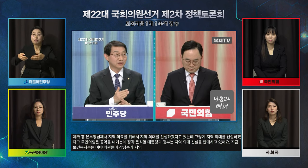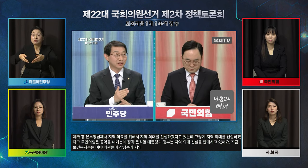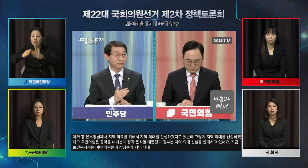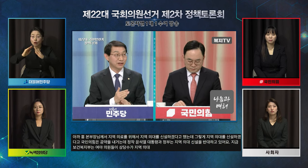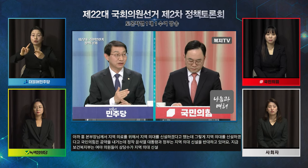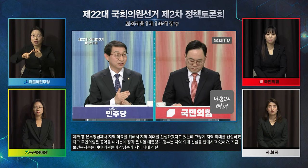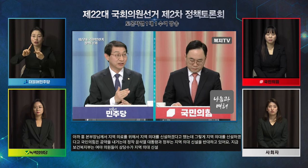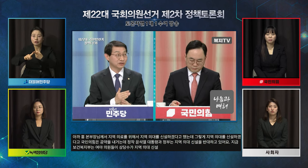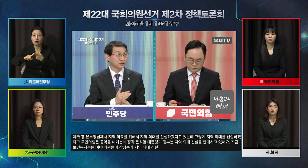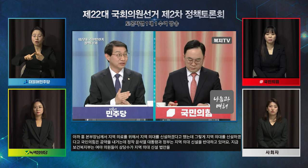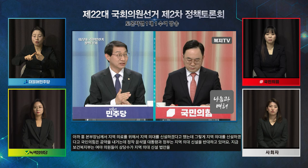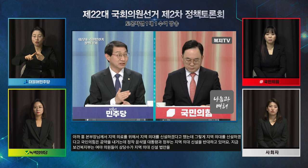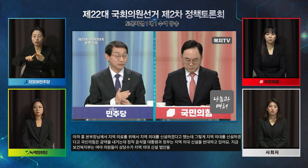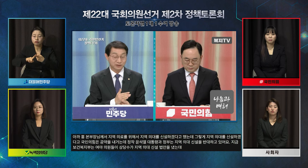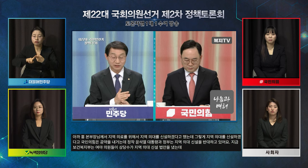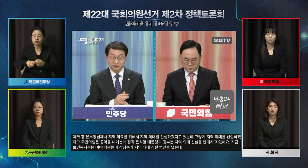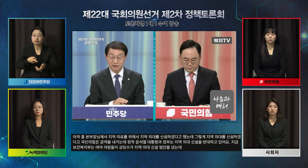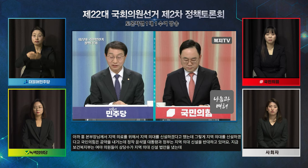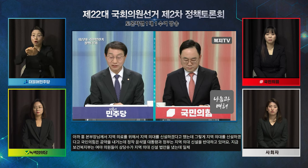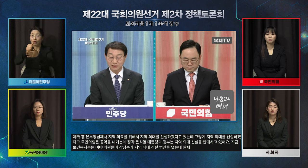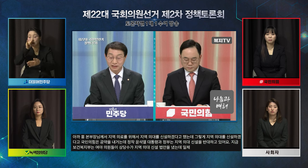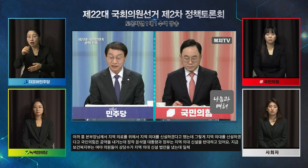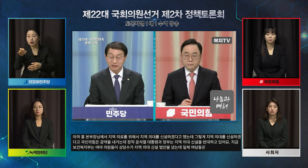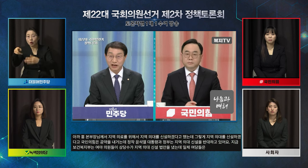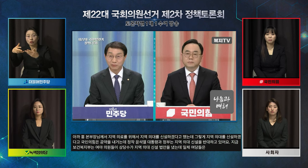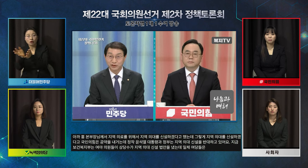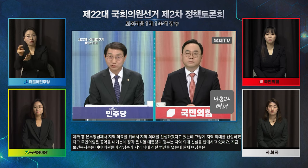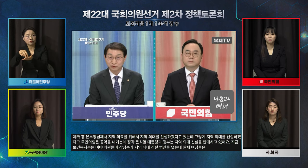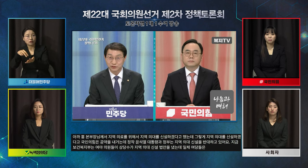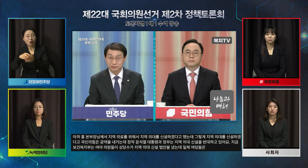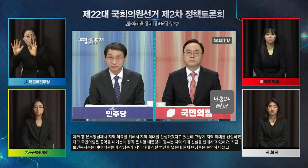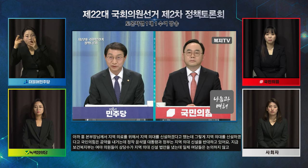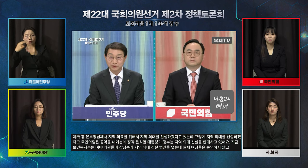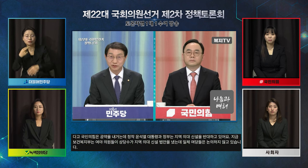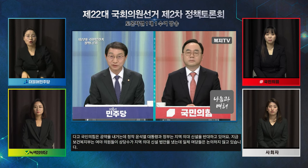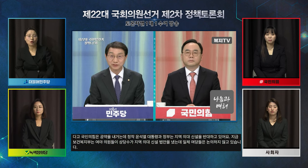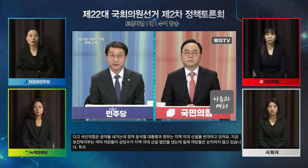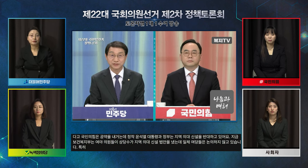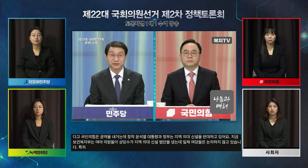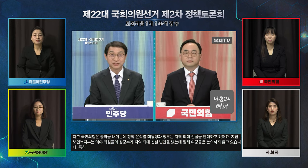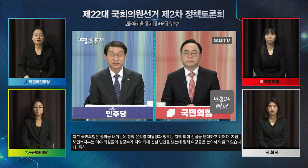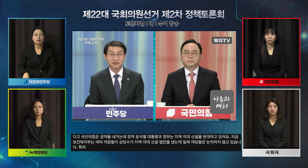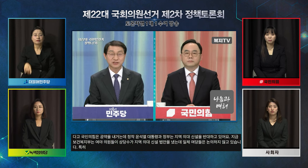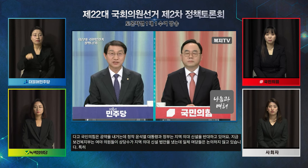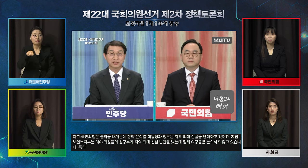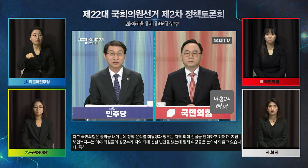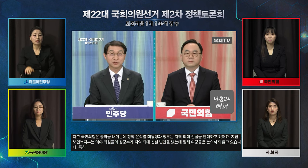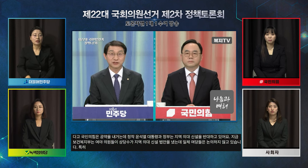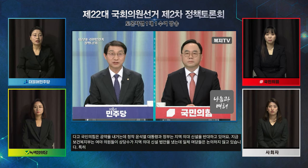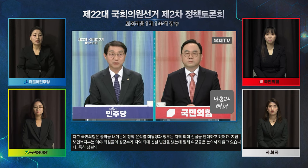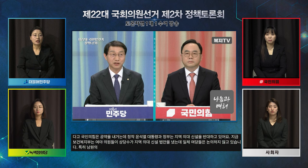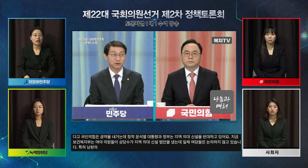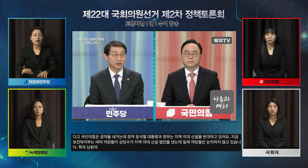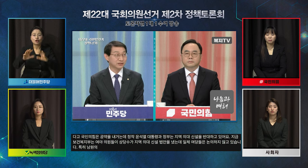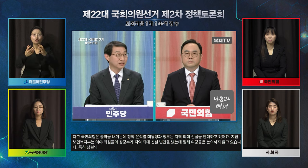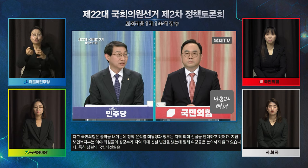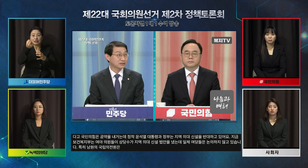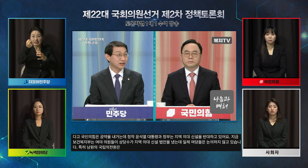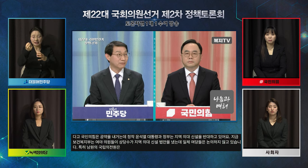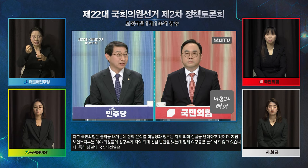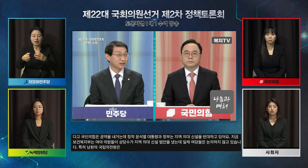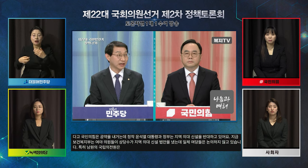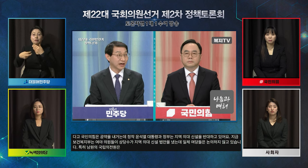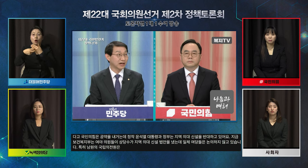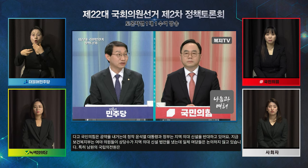여당이 발의해놓고 자기들도 의미하지 않습니다. 특히 남원의 국립의전원은 신설이기보다는 폐교된